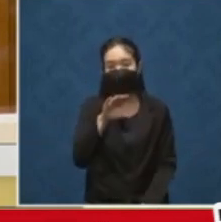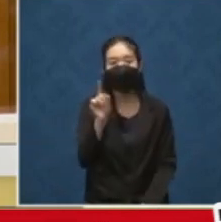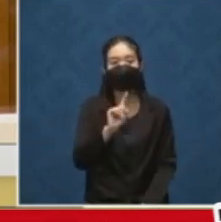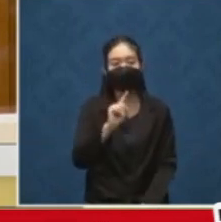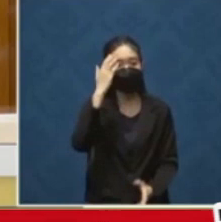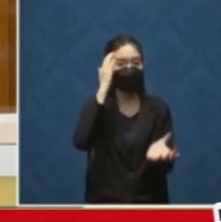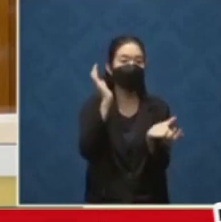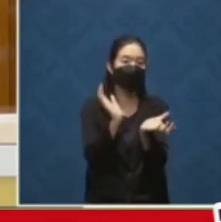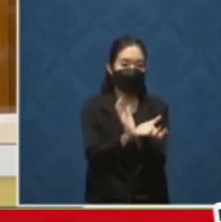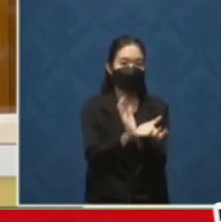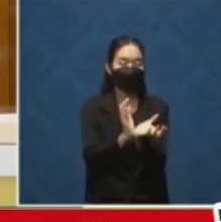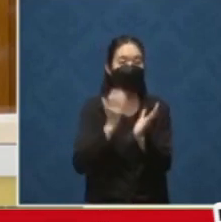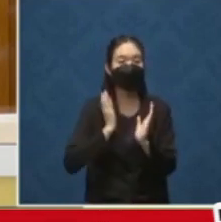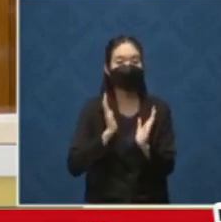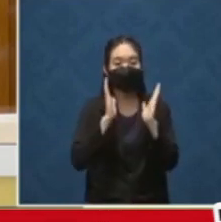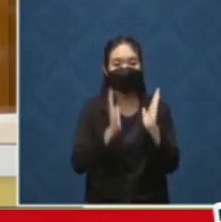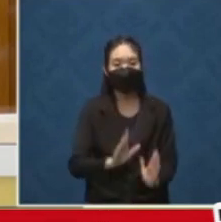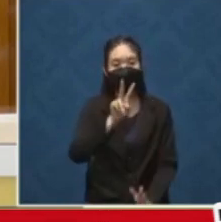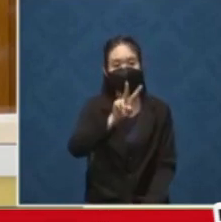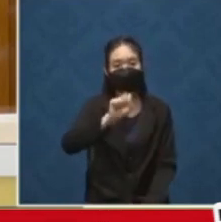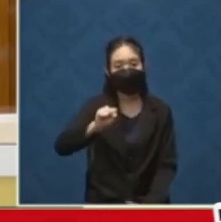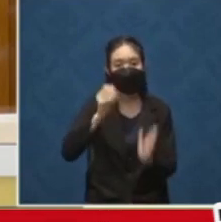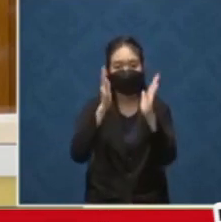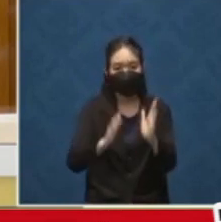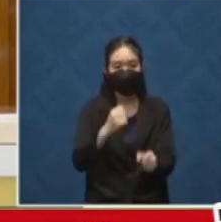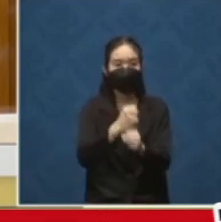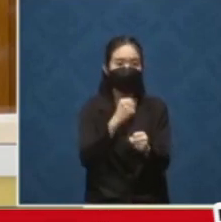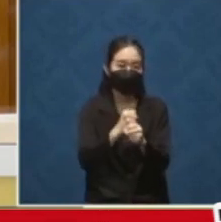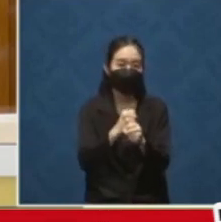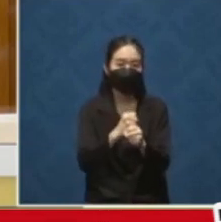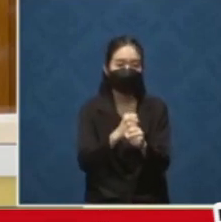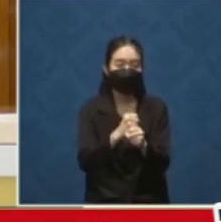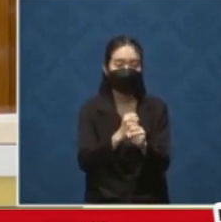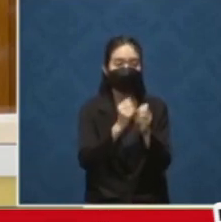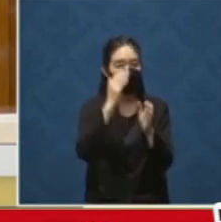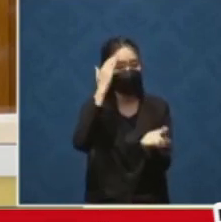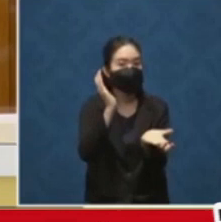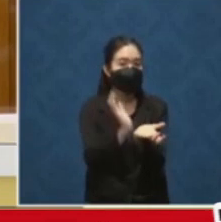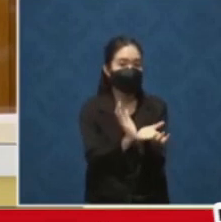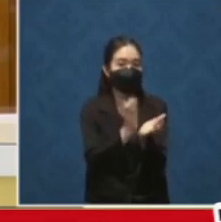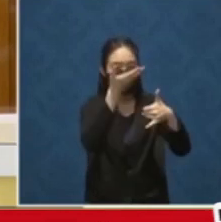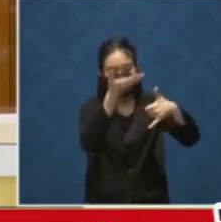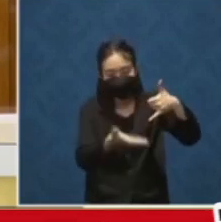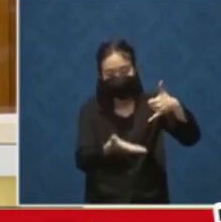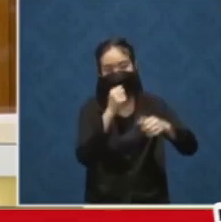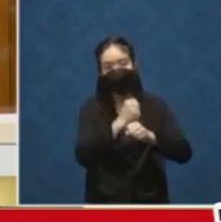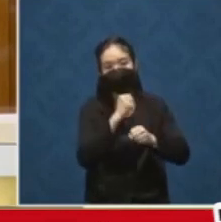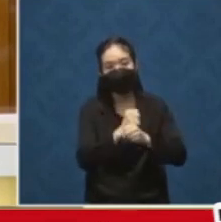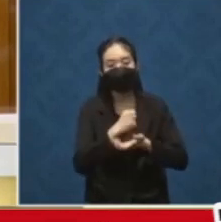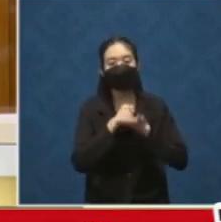ารต้องกเหีญนตภพขิ principบาททก็ค